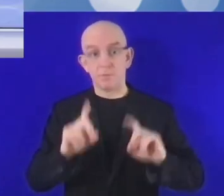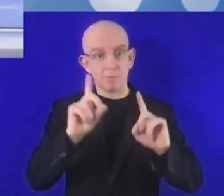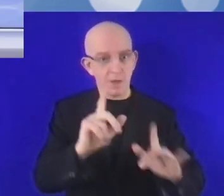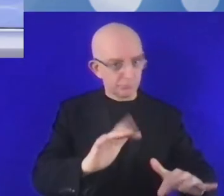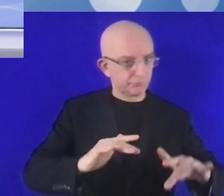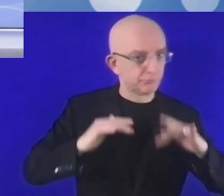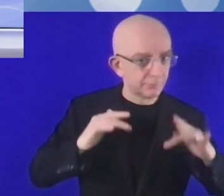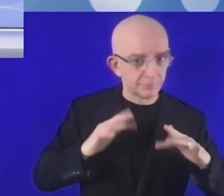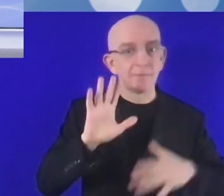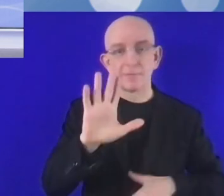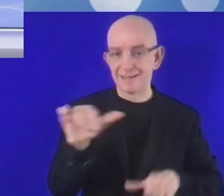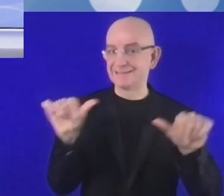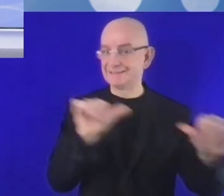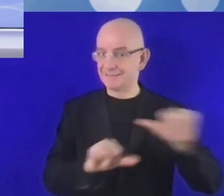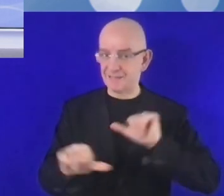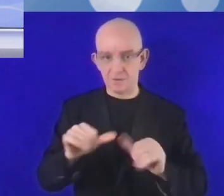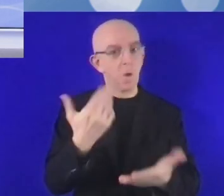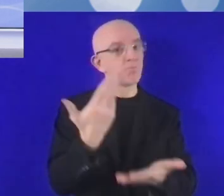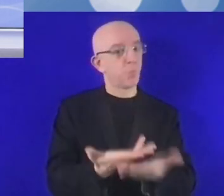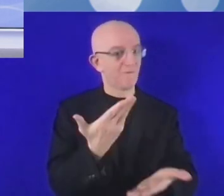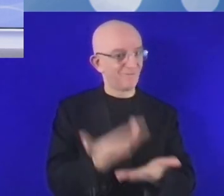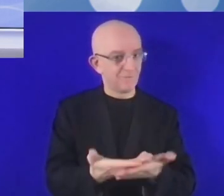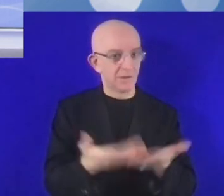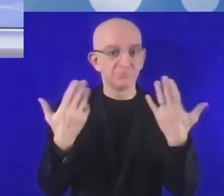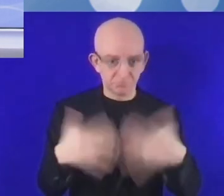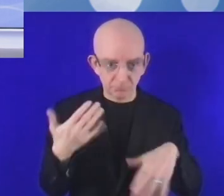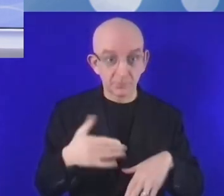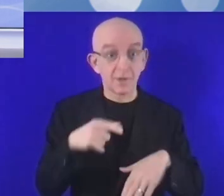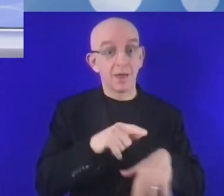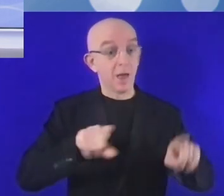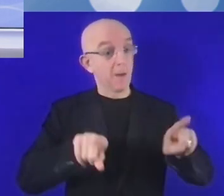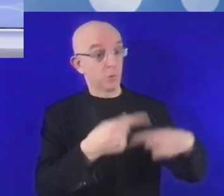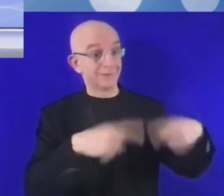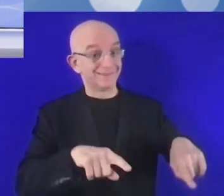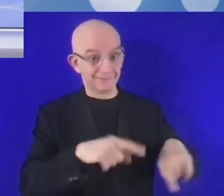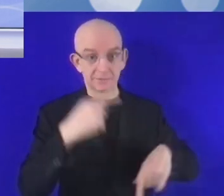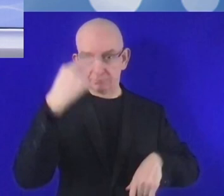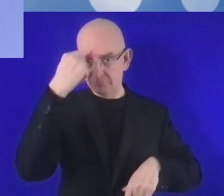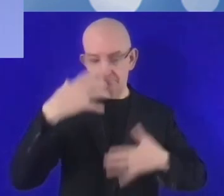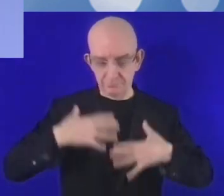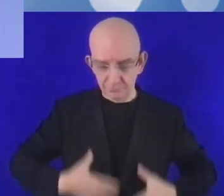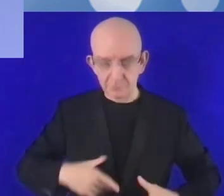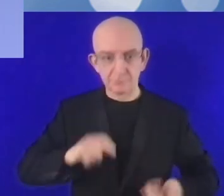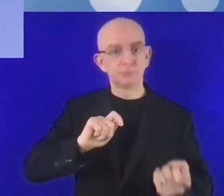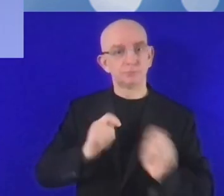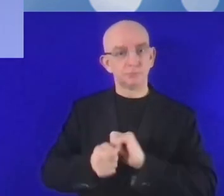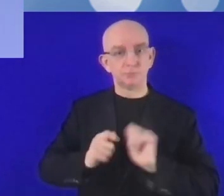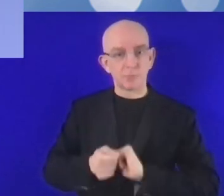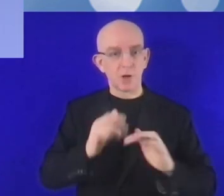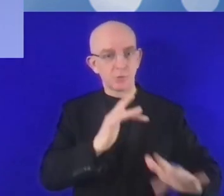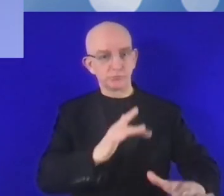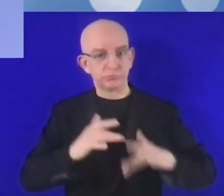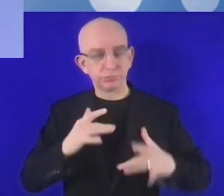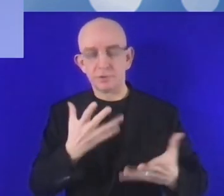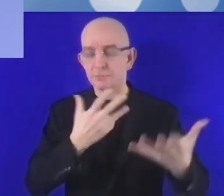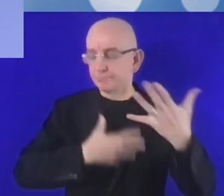经证明音乐对我们的生活和机体有影响，尤其是高质量的音乐有这样的作